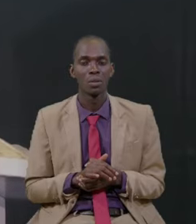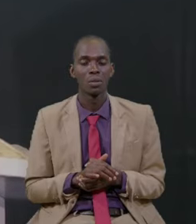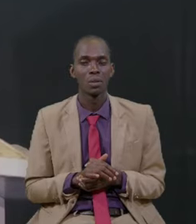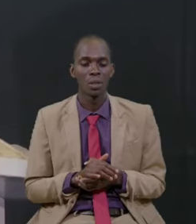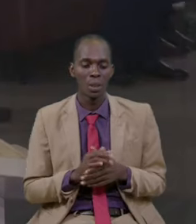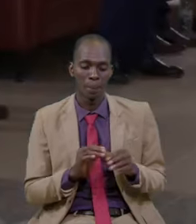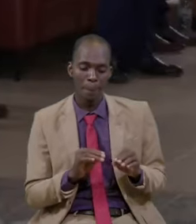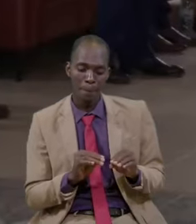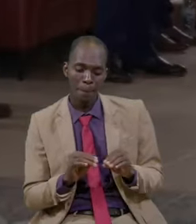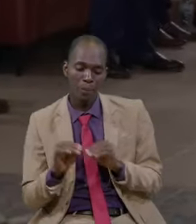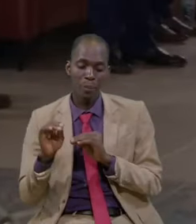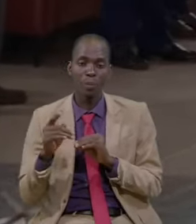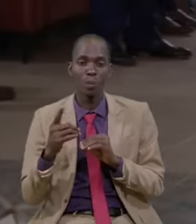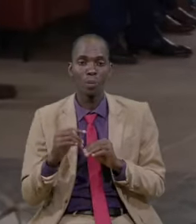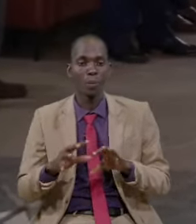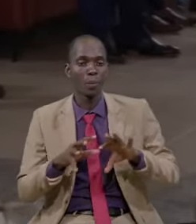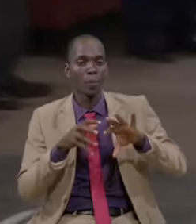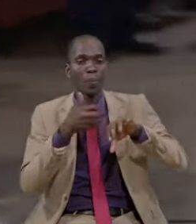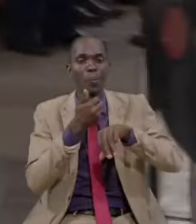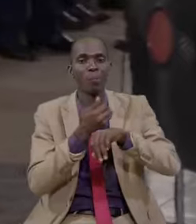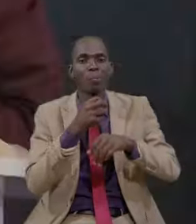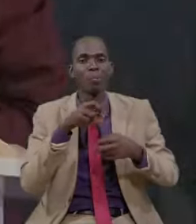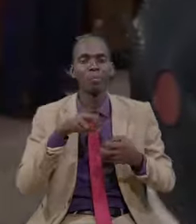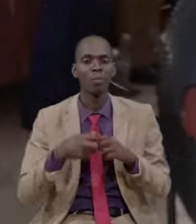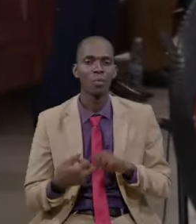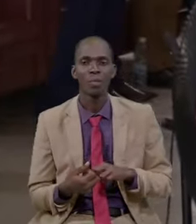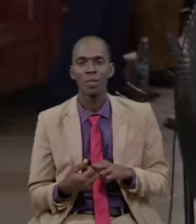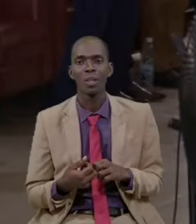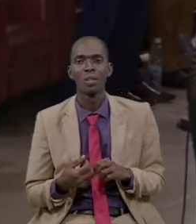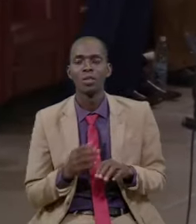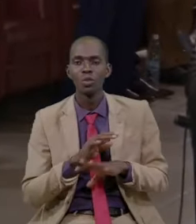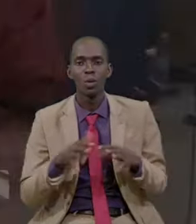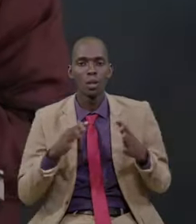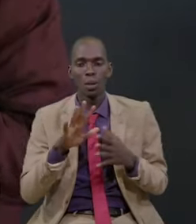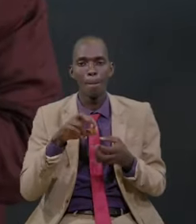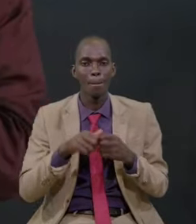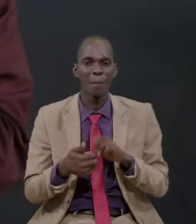Déplace les montagnes. Ne laisse pas les montagnes t'ébranler.